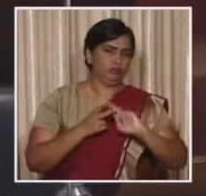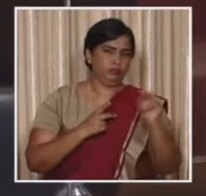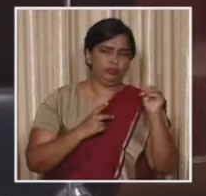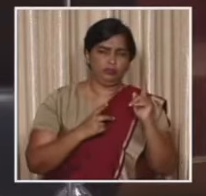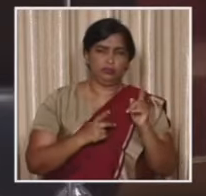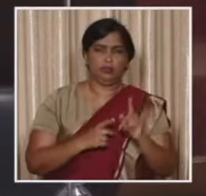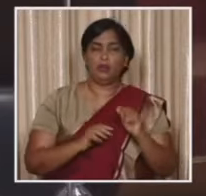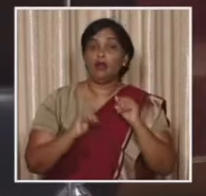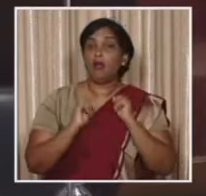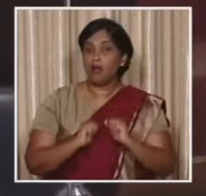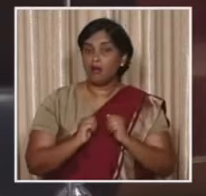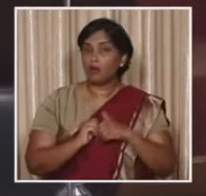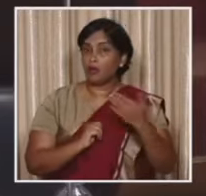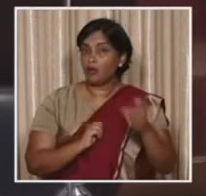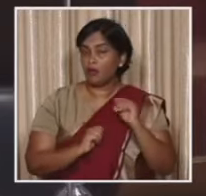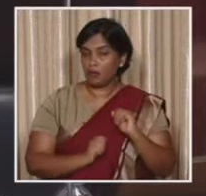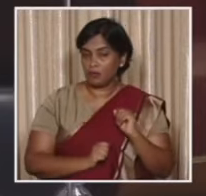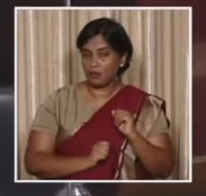මොකද්ද කෙරුවේ?